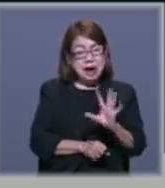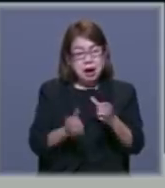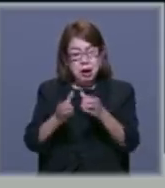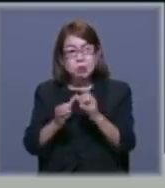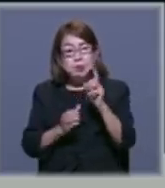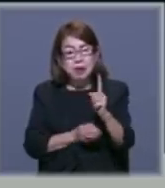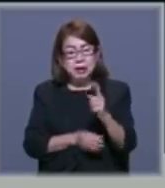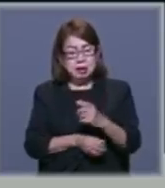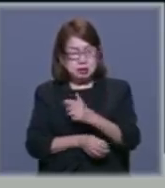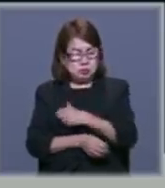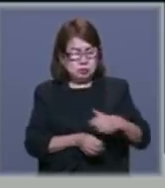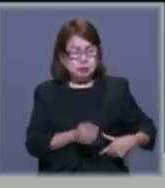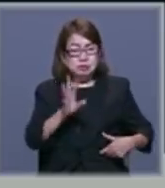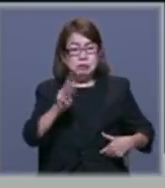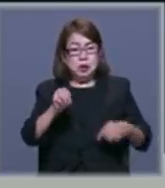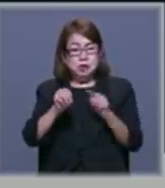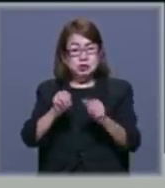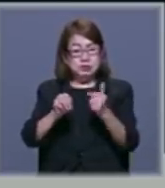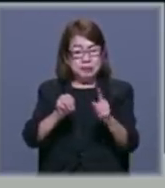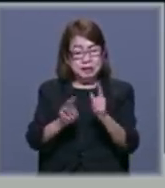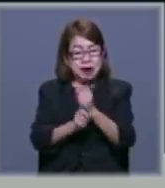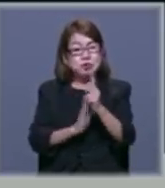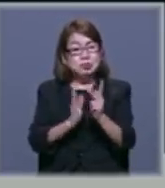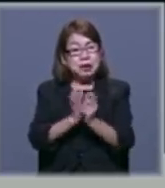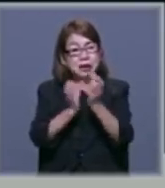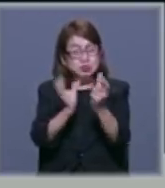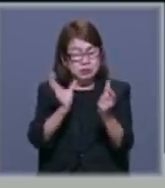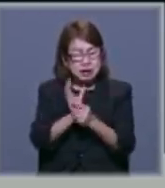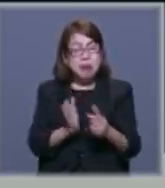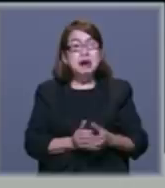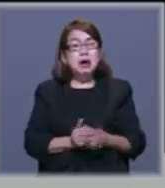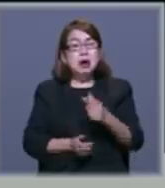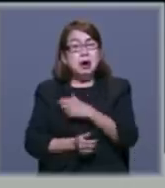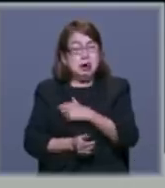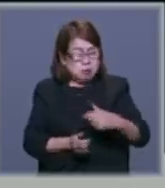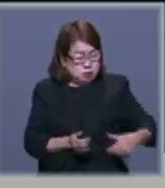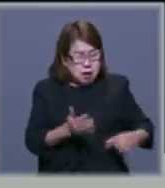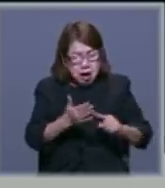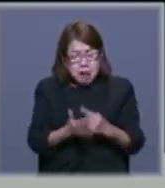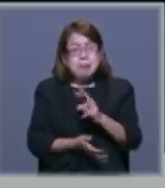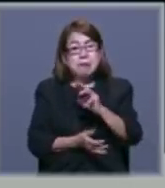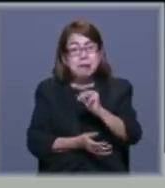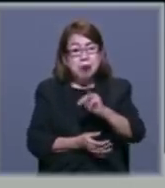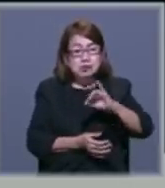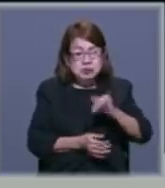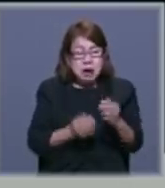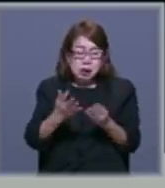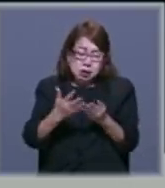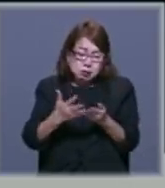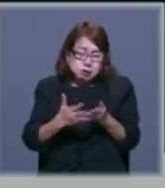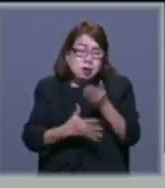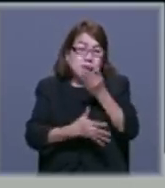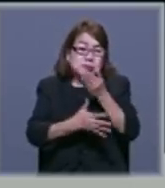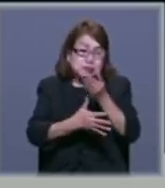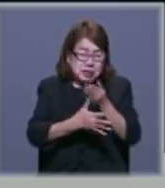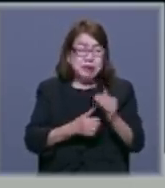าตรา11ของรัฐธรรมนูญฉบับดังกล่าวได้บัญญัติว่าพระบรมวงศานุวงศ์ตั้งแต่ชั้นหม่อมเจ้าขึ้นไปโดยกำเนิดหรือโด